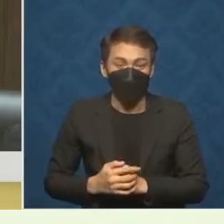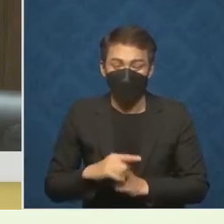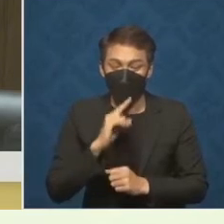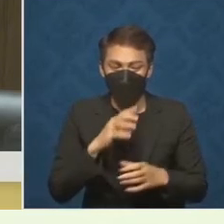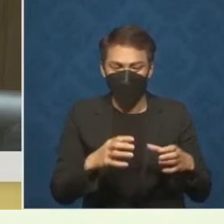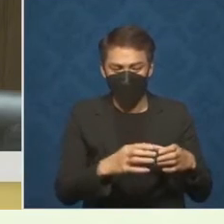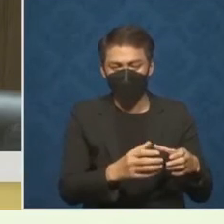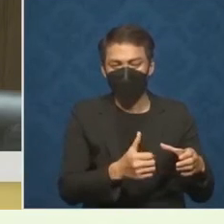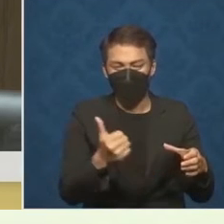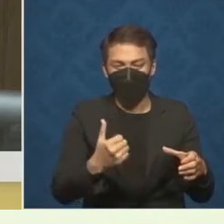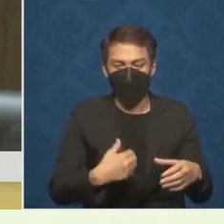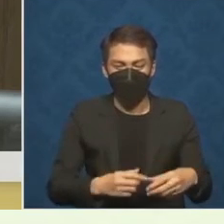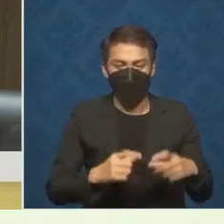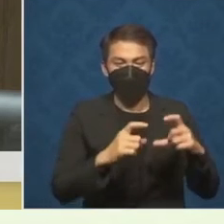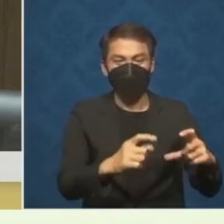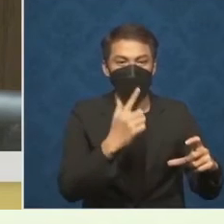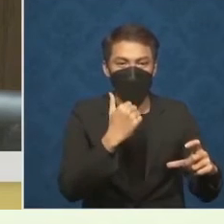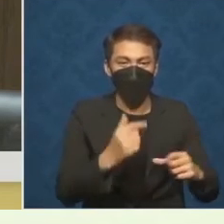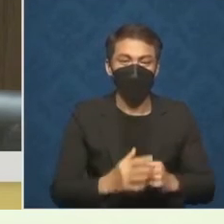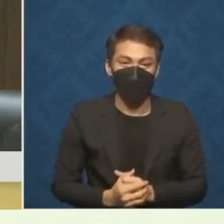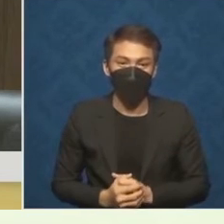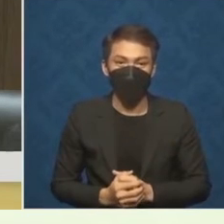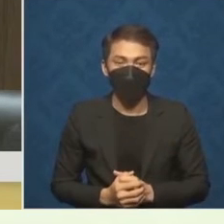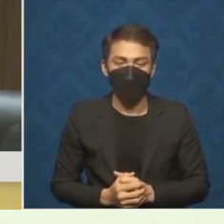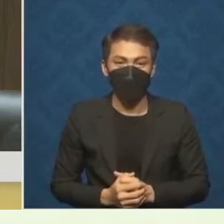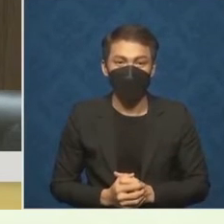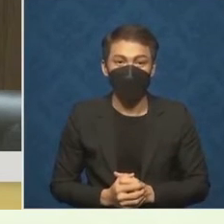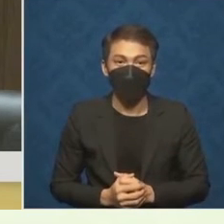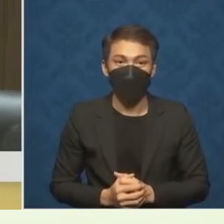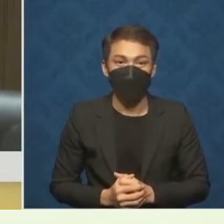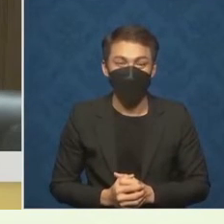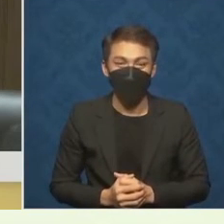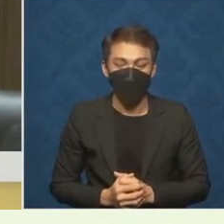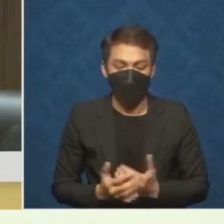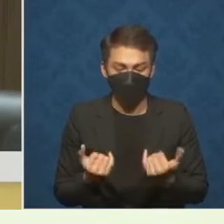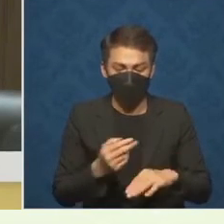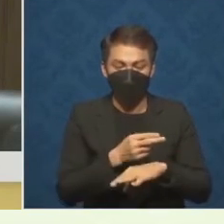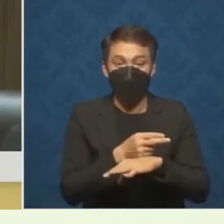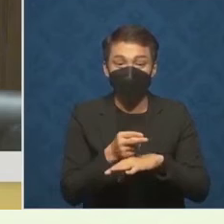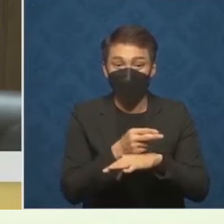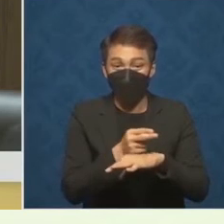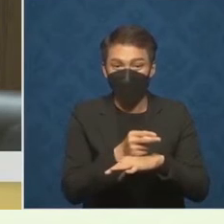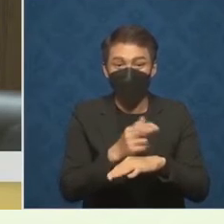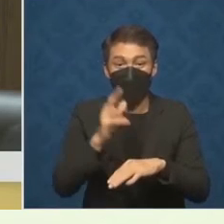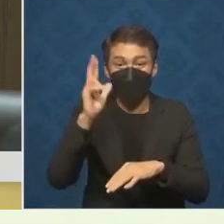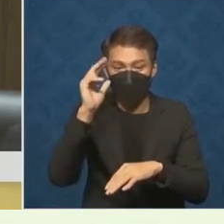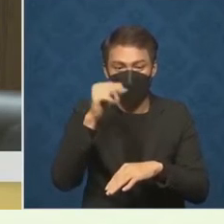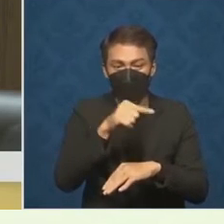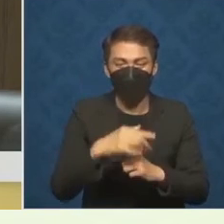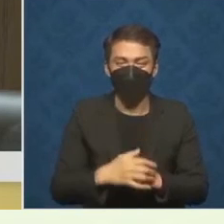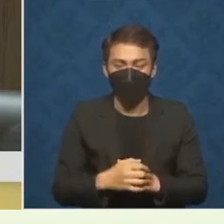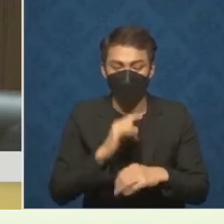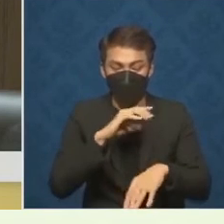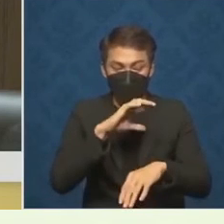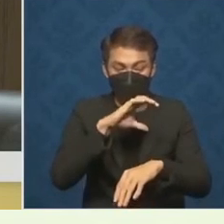ได้ใบแดงไปแล้วนะครับกรณีนางเกียงมาที่เปิดคลิปตั้งแต่ต้นที่ลำปางนะครับพอเราจับได้ปุ๊บ